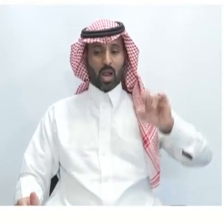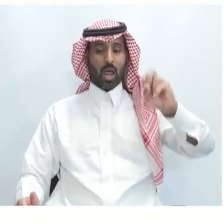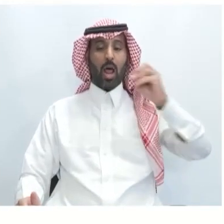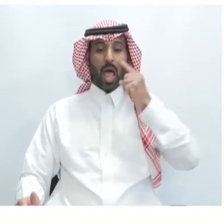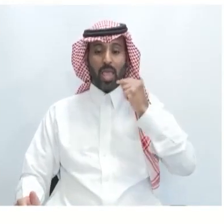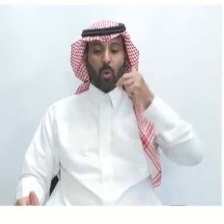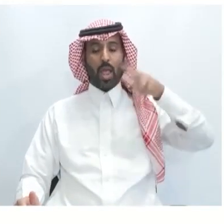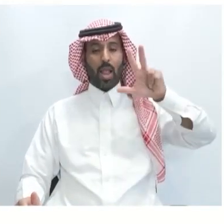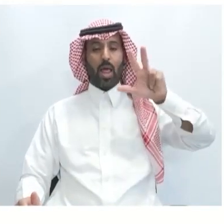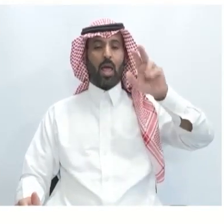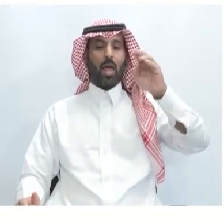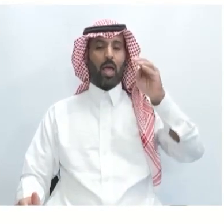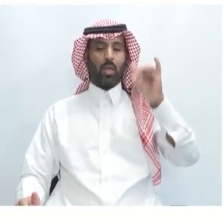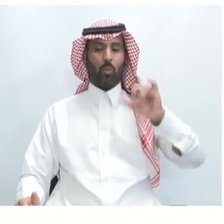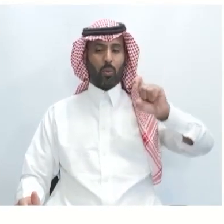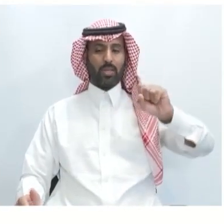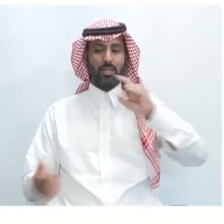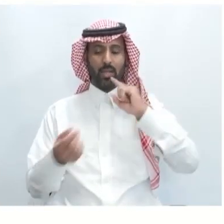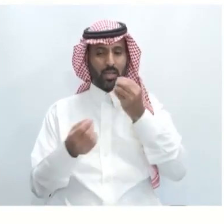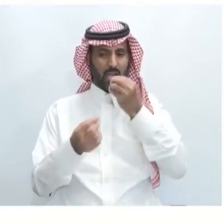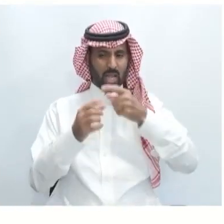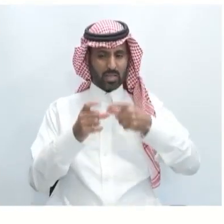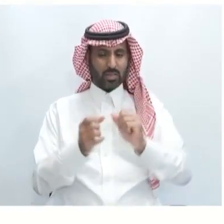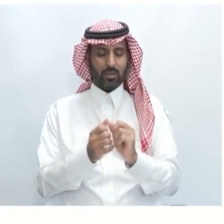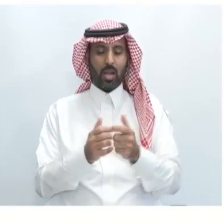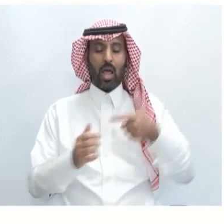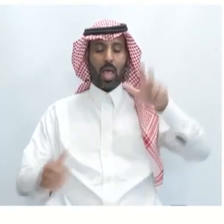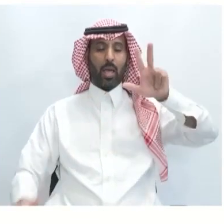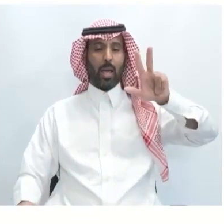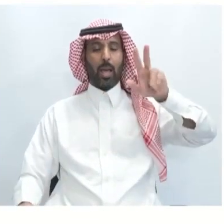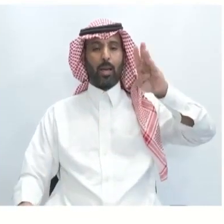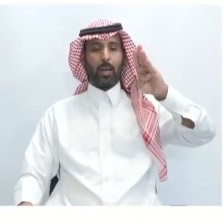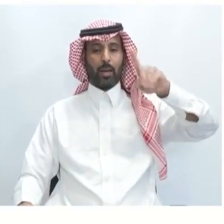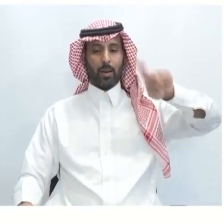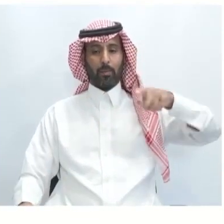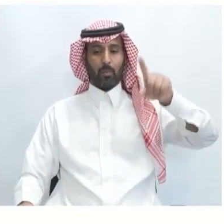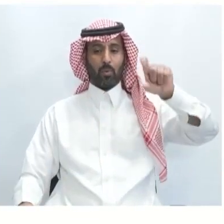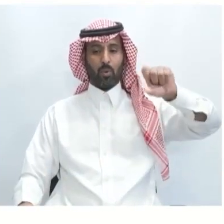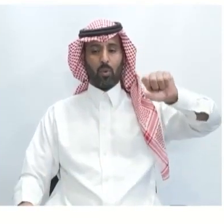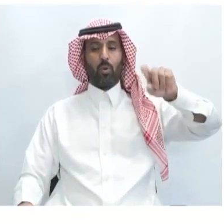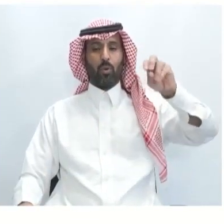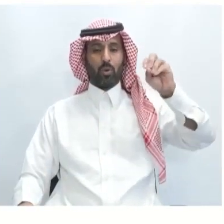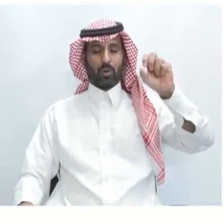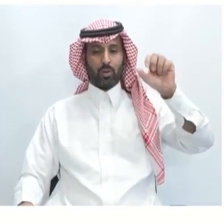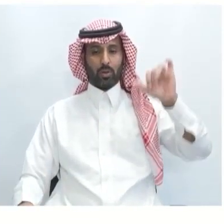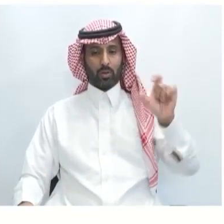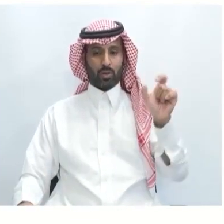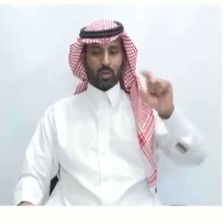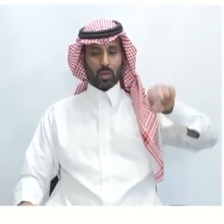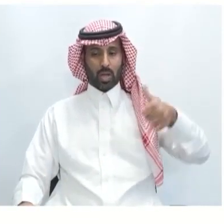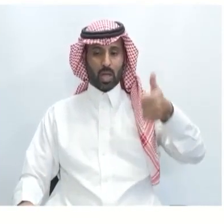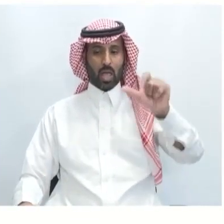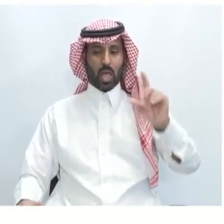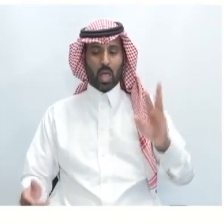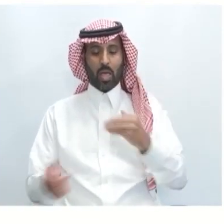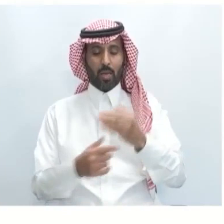معي البروتينات الكربوهيدرات الليبيدات والاحماض النوويه وسيكون بعد ذلك في الميدان